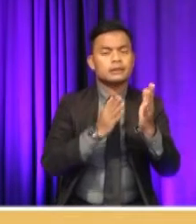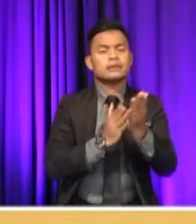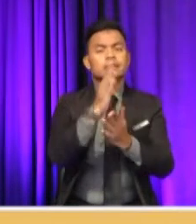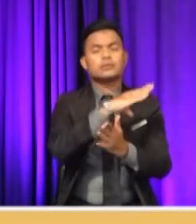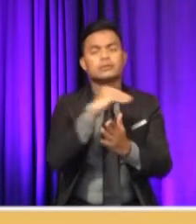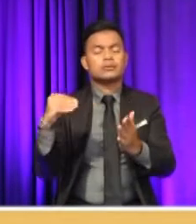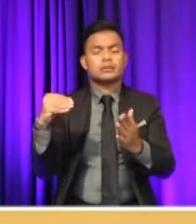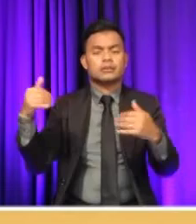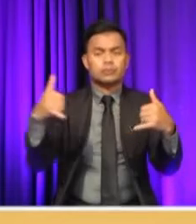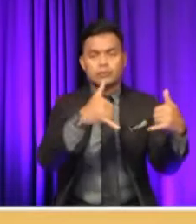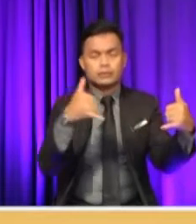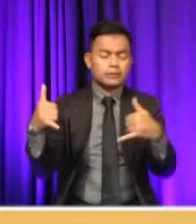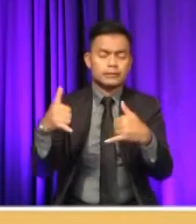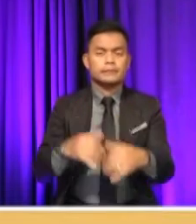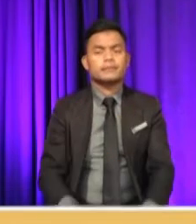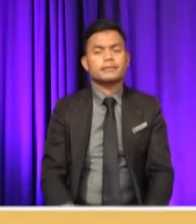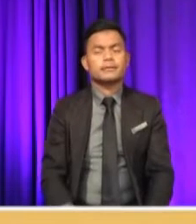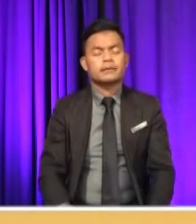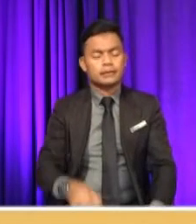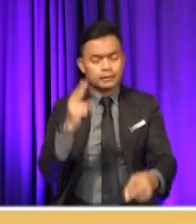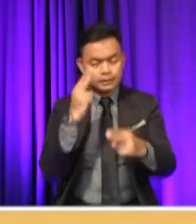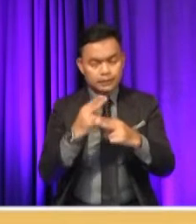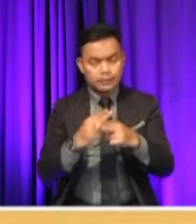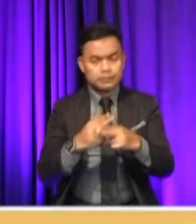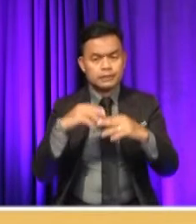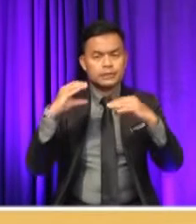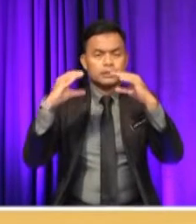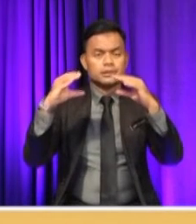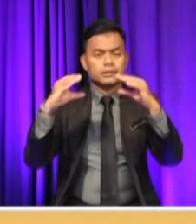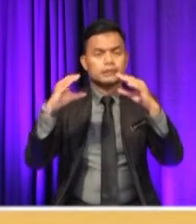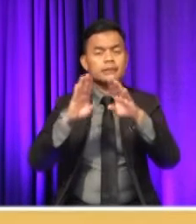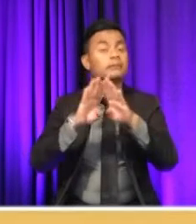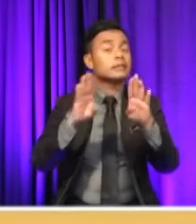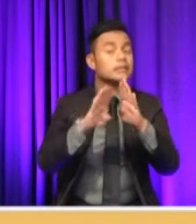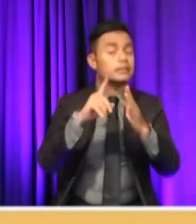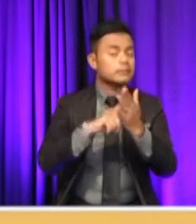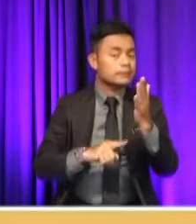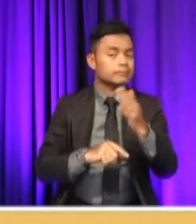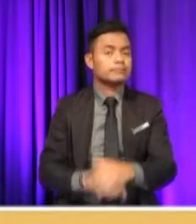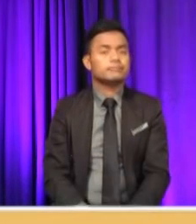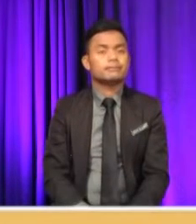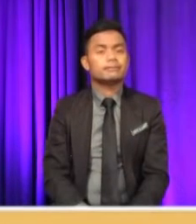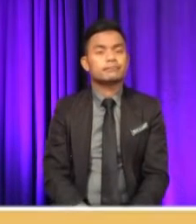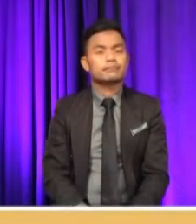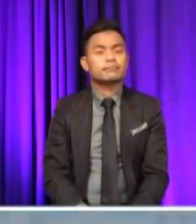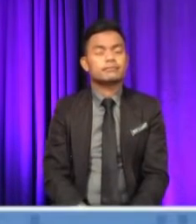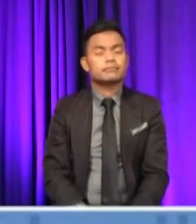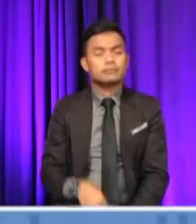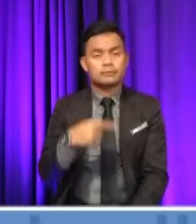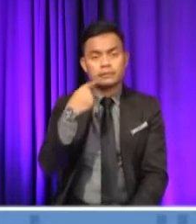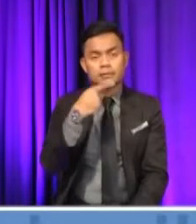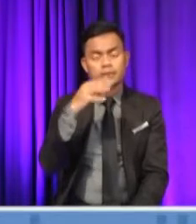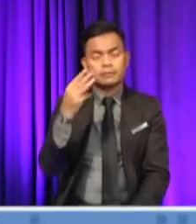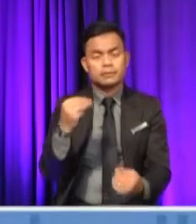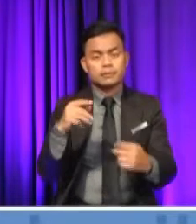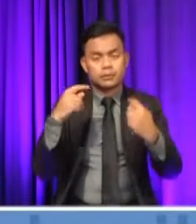dah tanya nama, dah tanya ciri-ciri, tanya pula beza. Okey, apa beza dia? Okey, siapa boleh jawab? Saya nak try jawab. Okey,